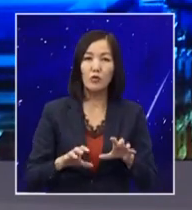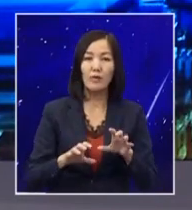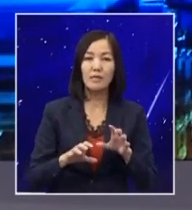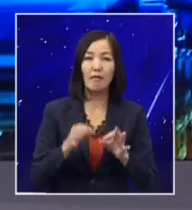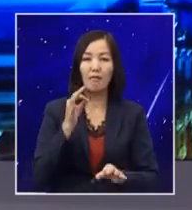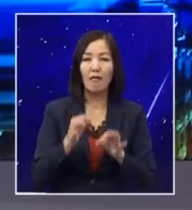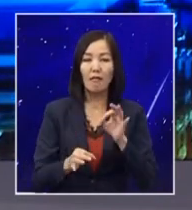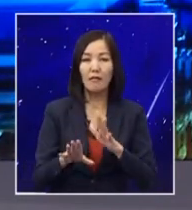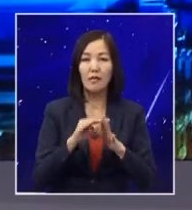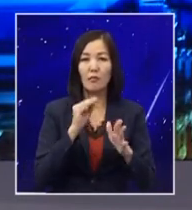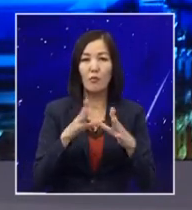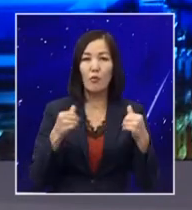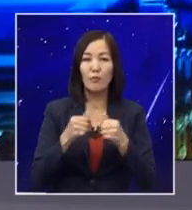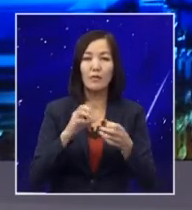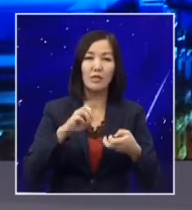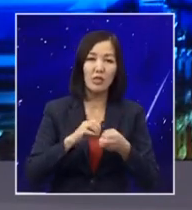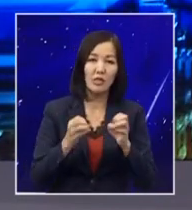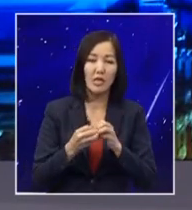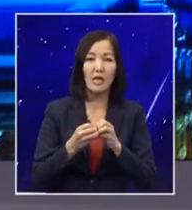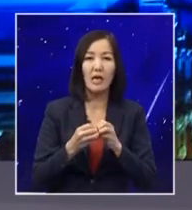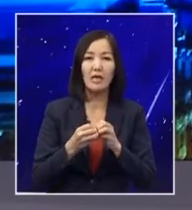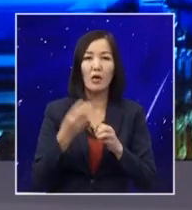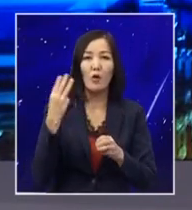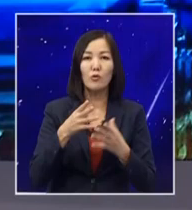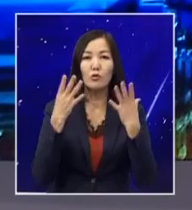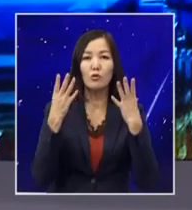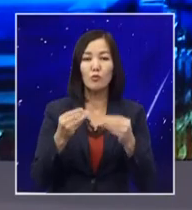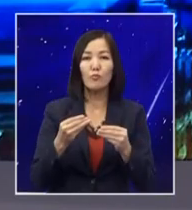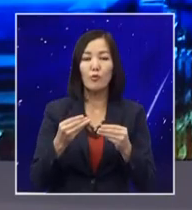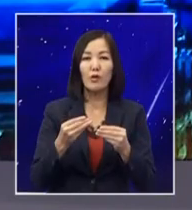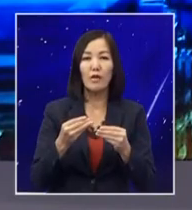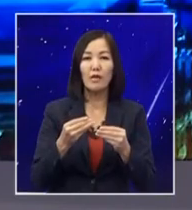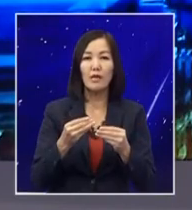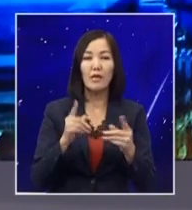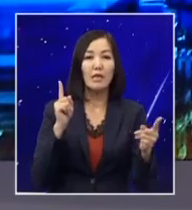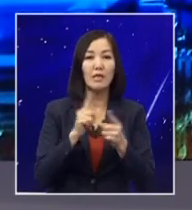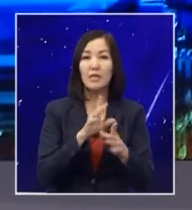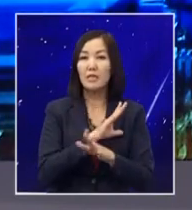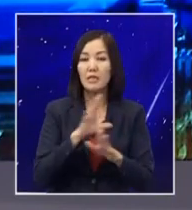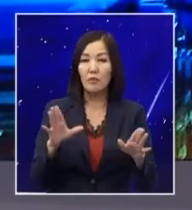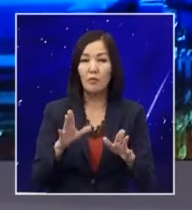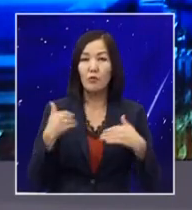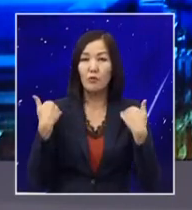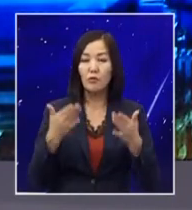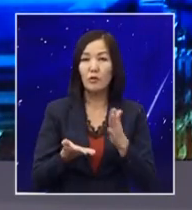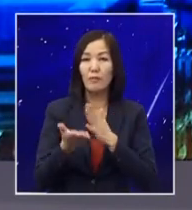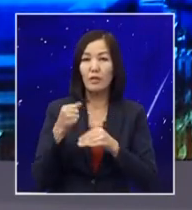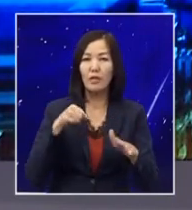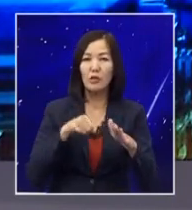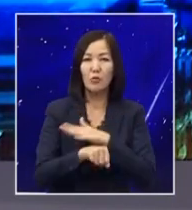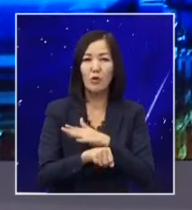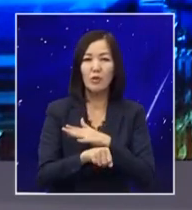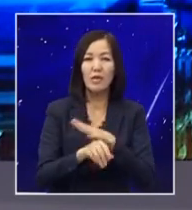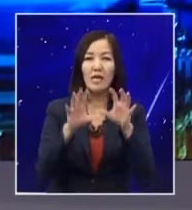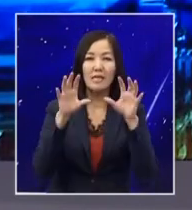талқыланды. Депутаттар отбасылық жанжал шығаратындарды 30 күн бойы жәбірленушімен кездестірмеуді ұсынды. Былтыр зорлық-зомбылық